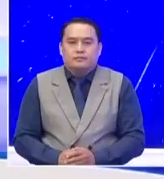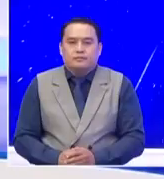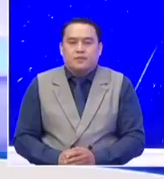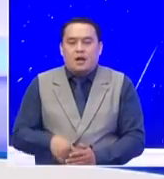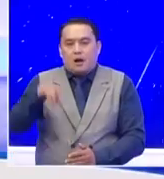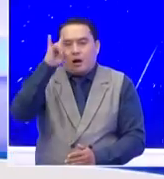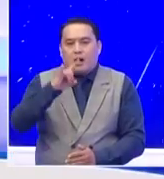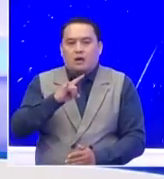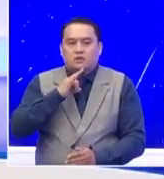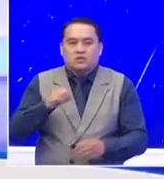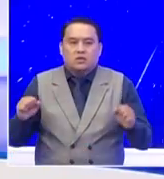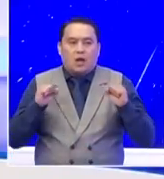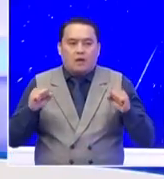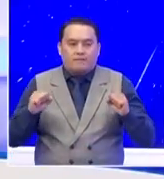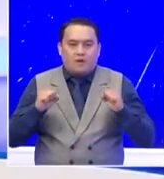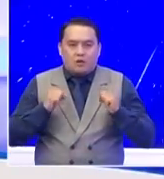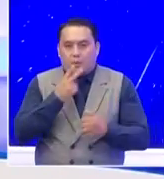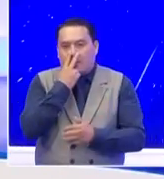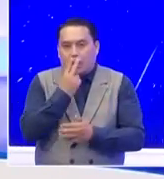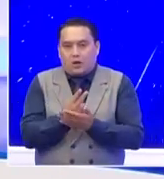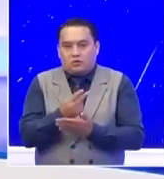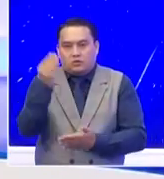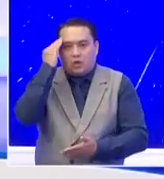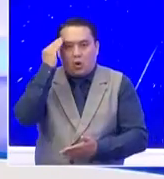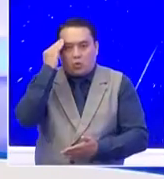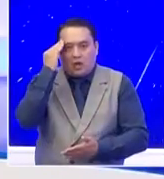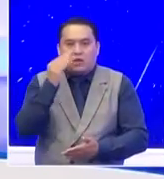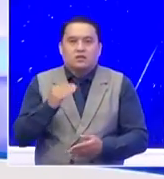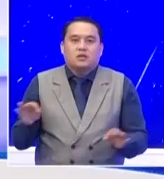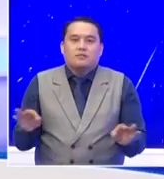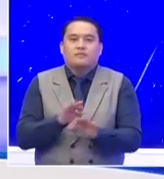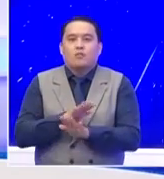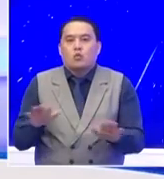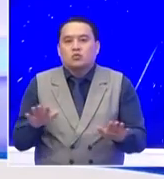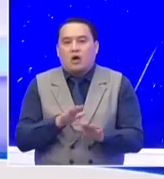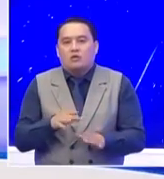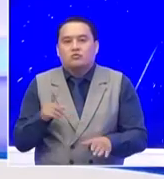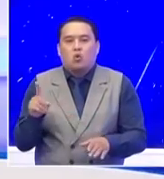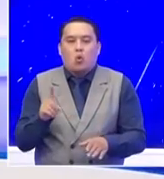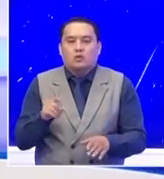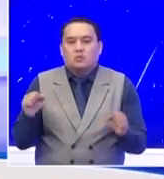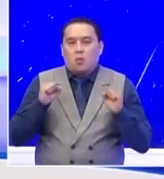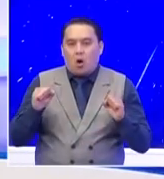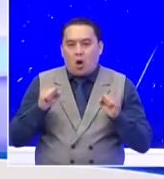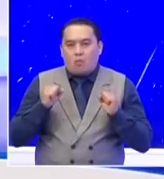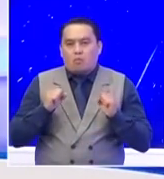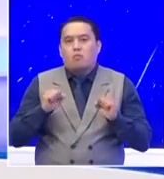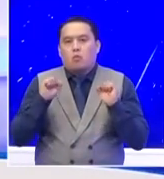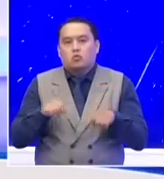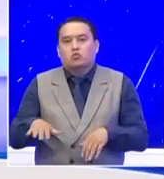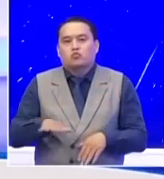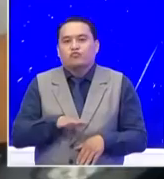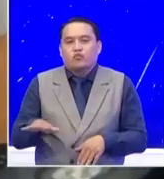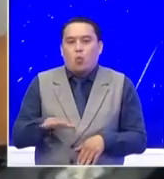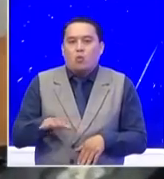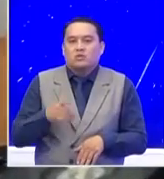Казахстанская синхронистка Айгерим Исаева показала свой талант диджея, передает закон КИЗ. Ролик спортсменки-диджея можно увидеть